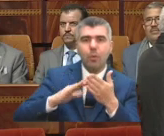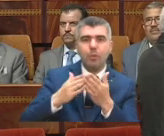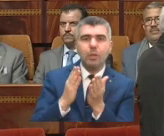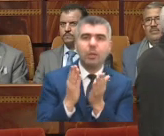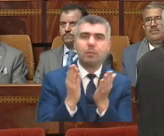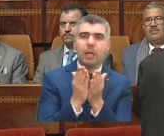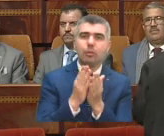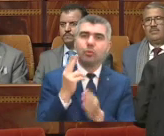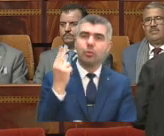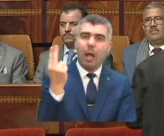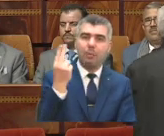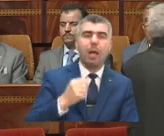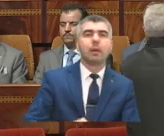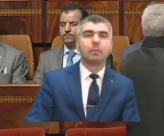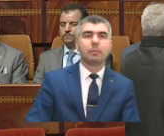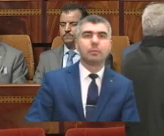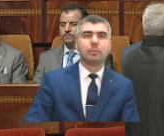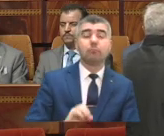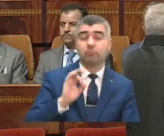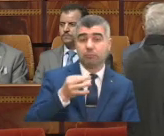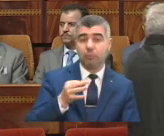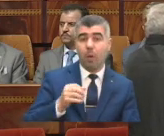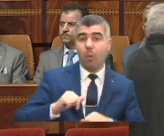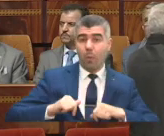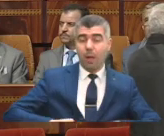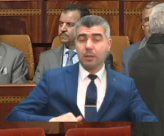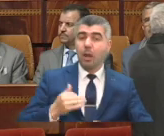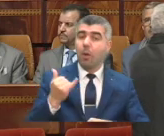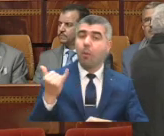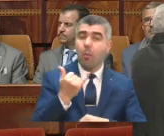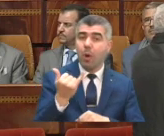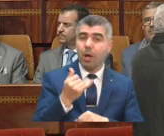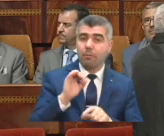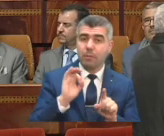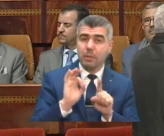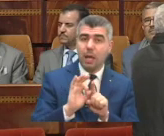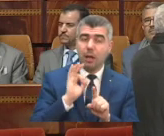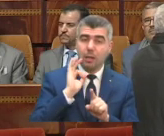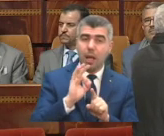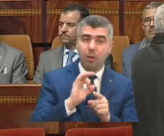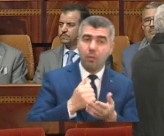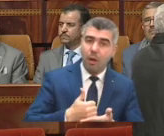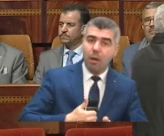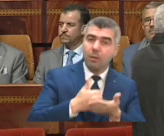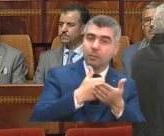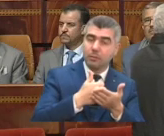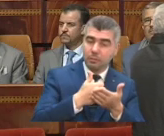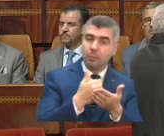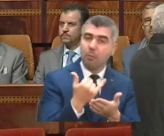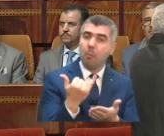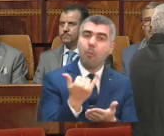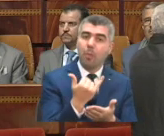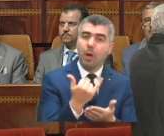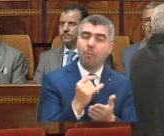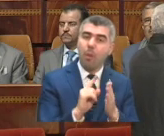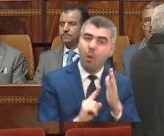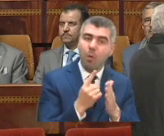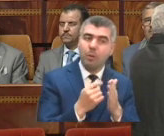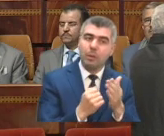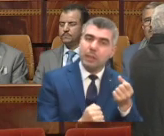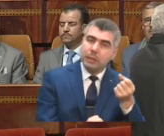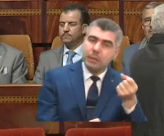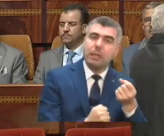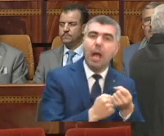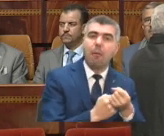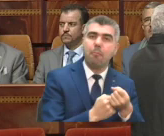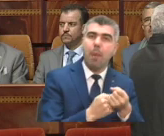الجامعة المغربية. لذا عليكم سيد الوزير أن تحاربوا الأمية الرقمية في الجامعات، وذلك من خلال أولا توفير الدعم المادي